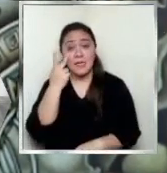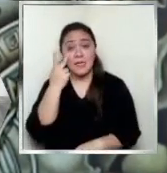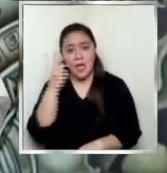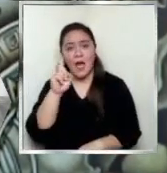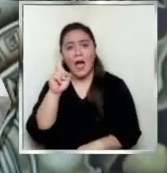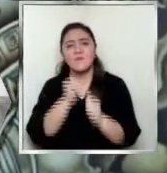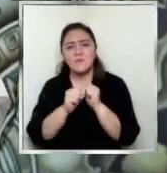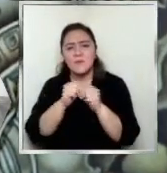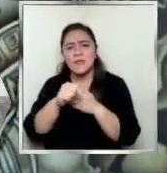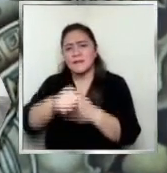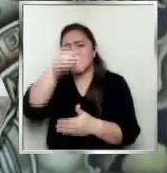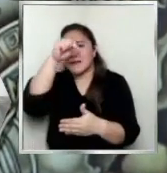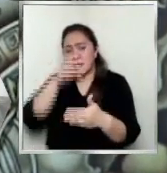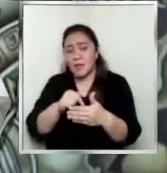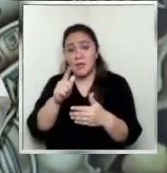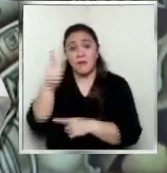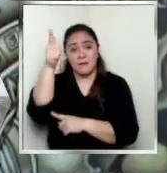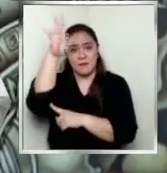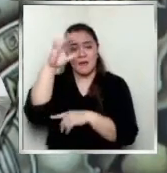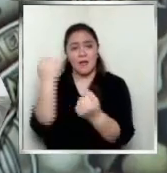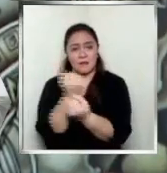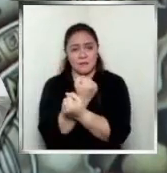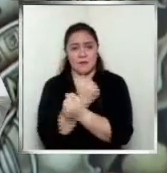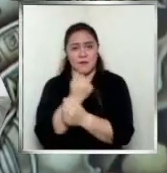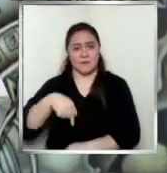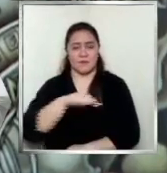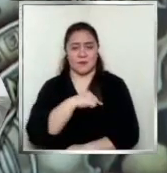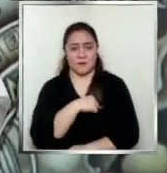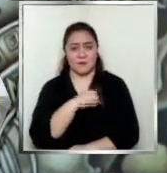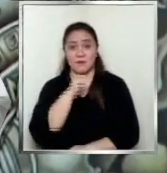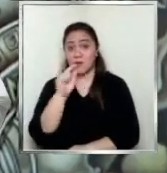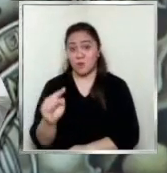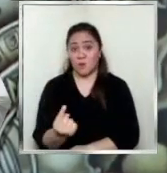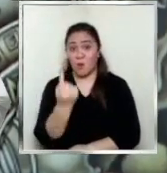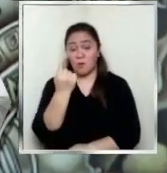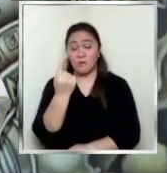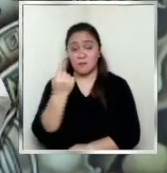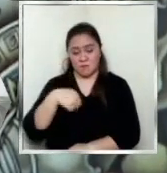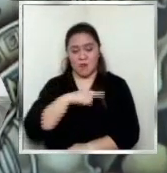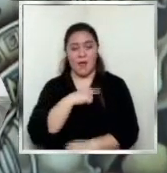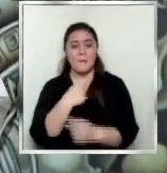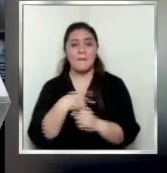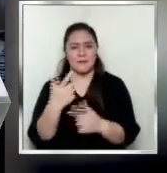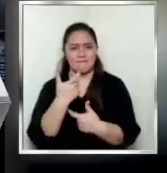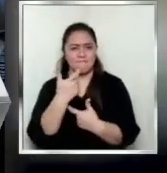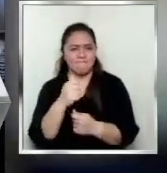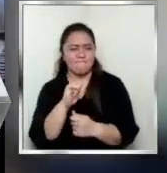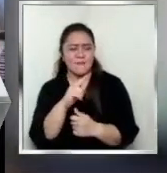who loves us, may not only just love us, but also, you know, like us, no? For the